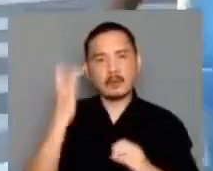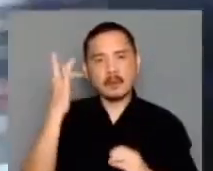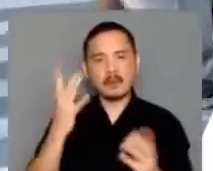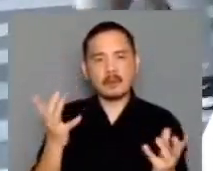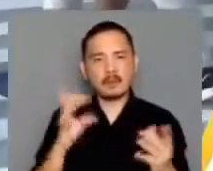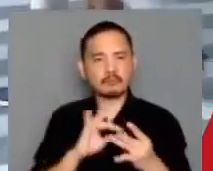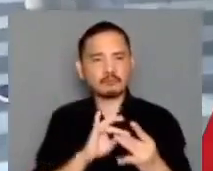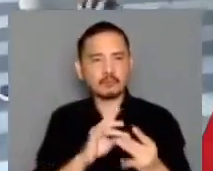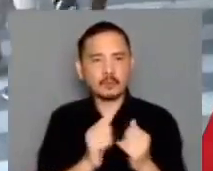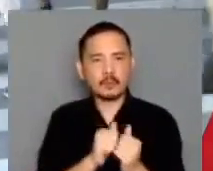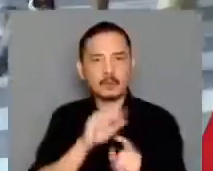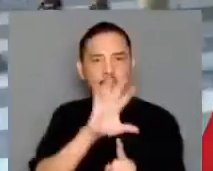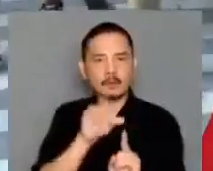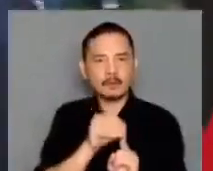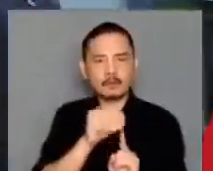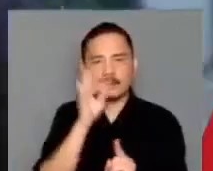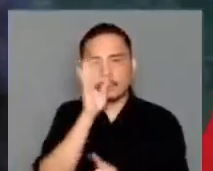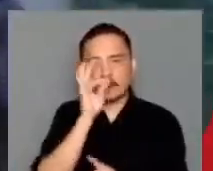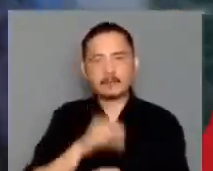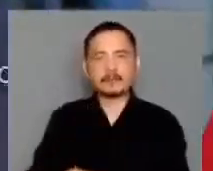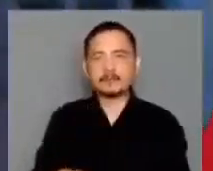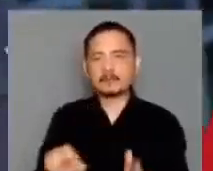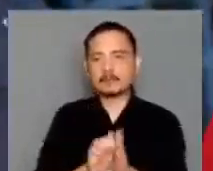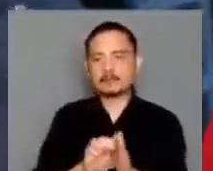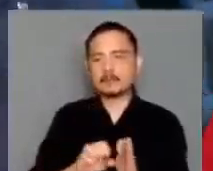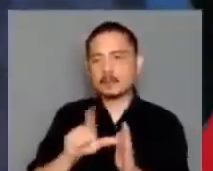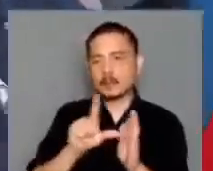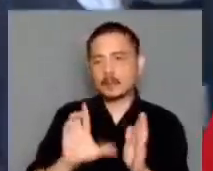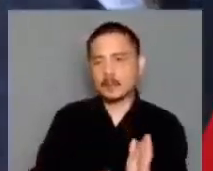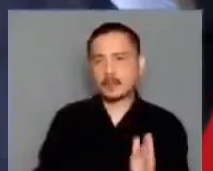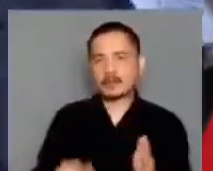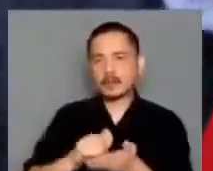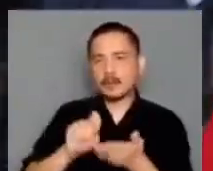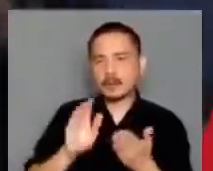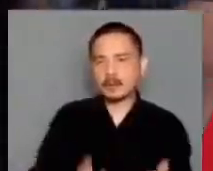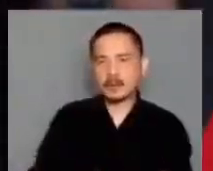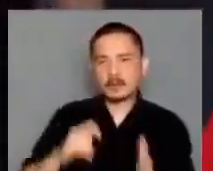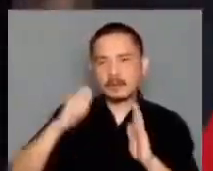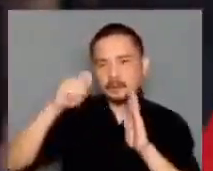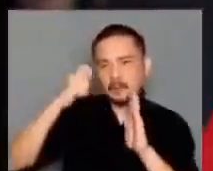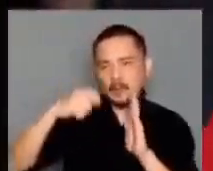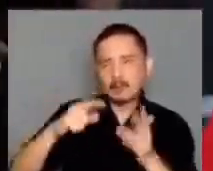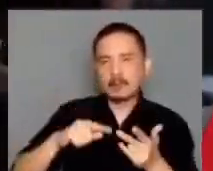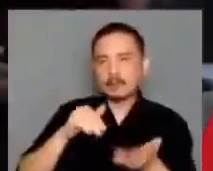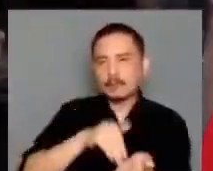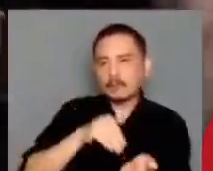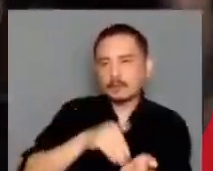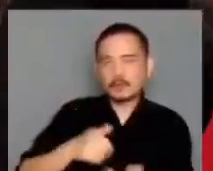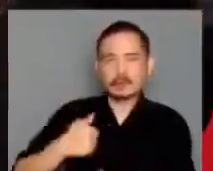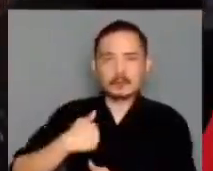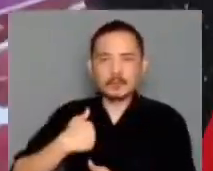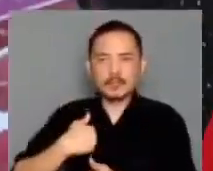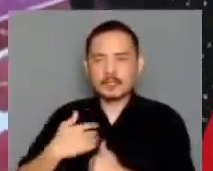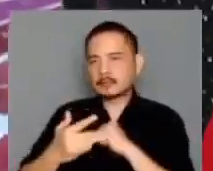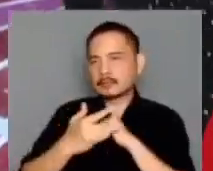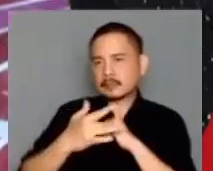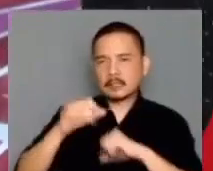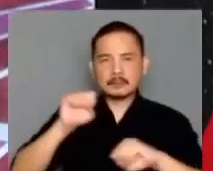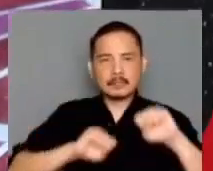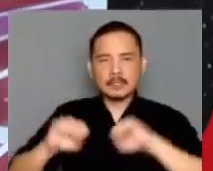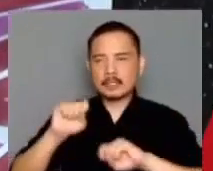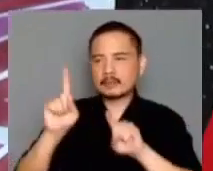mga abogado, manunulat, direktor, filmmaker, doktor, militar at taga-technology industry na pinili mula